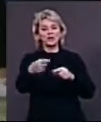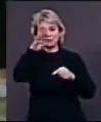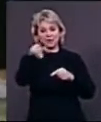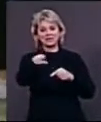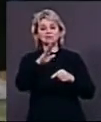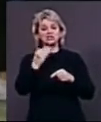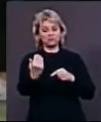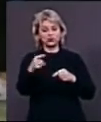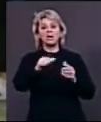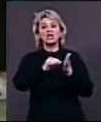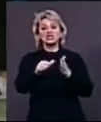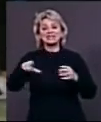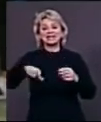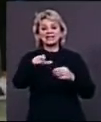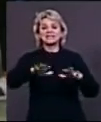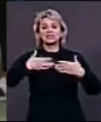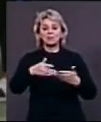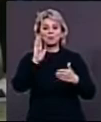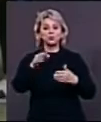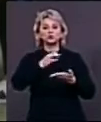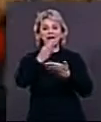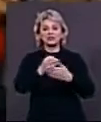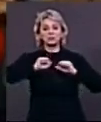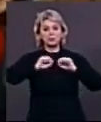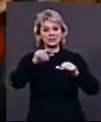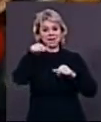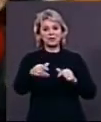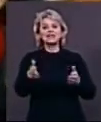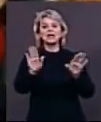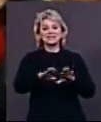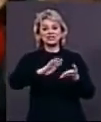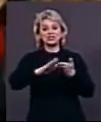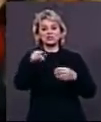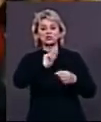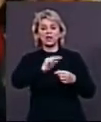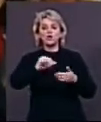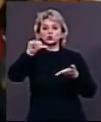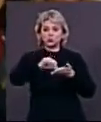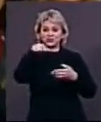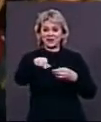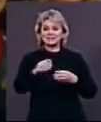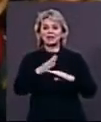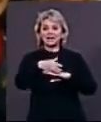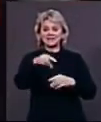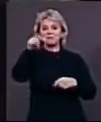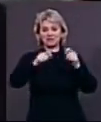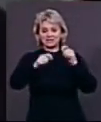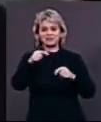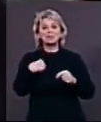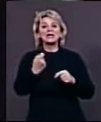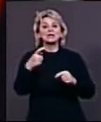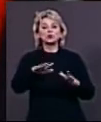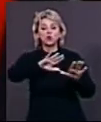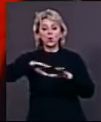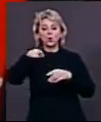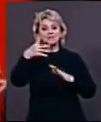и девушкам. 60 донских добровольцев будут отвечать за безопасность, остальные 90 – работать с участниками и гостями фестиваля. Мы немножко